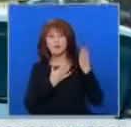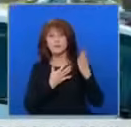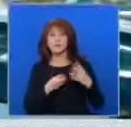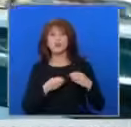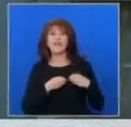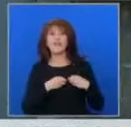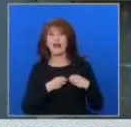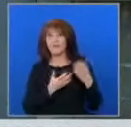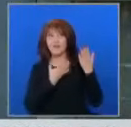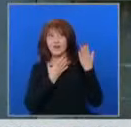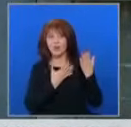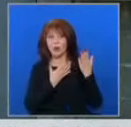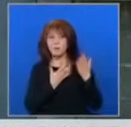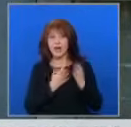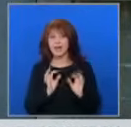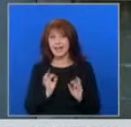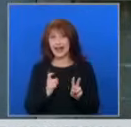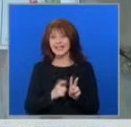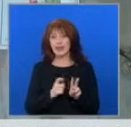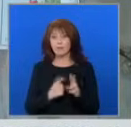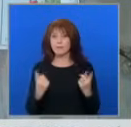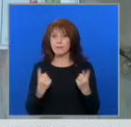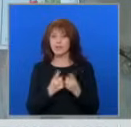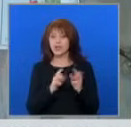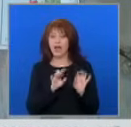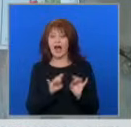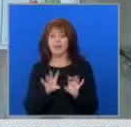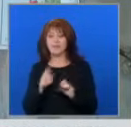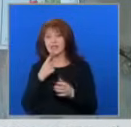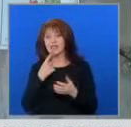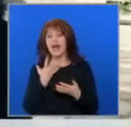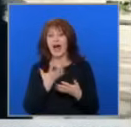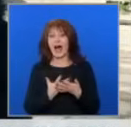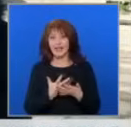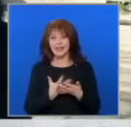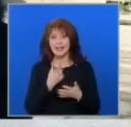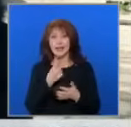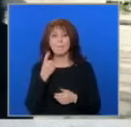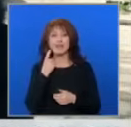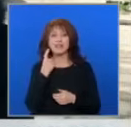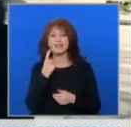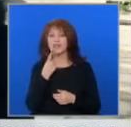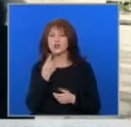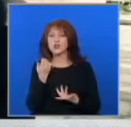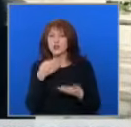Вярвам в Господа. Така в Цалапица посрещнаха новината за ареста на Рангел Бизюрев. Защо